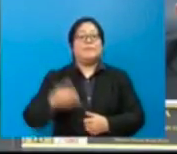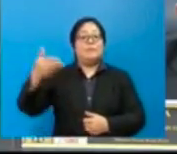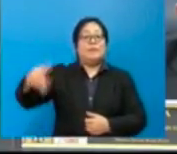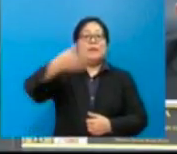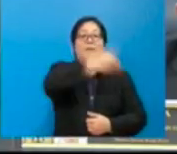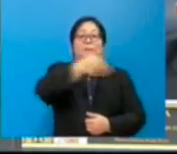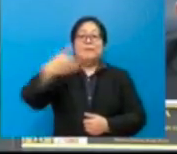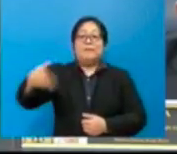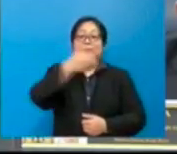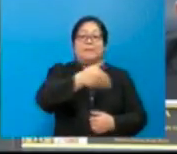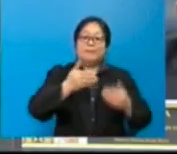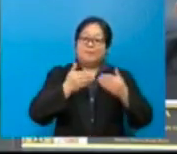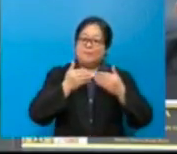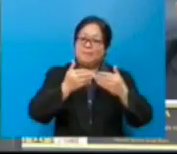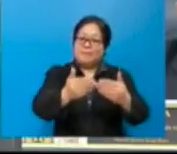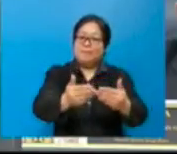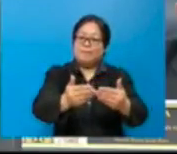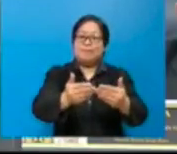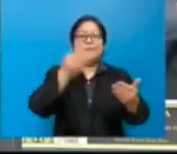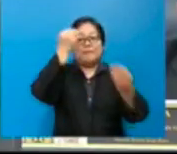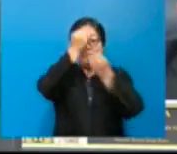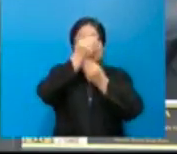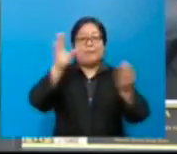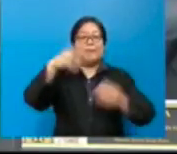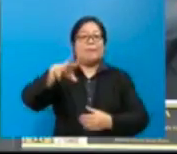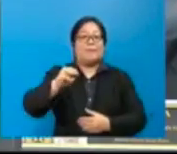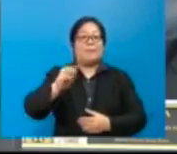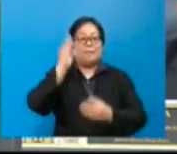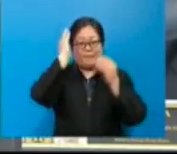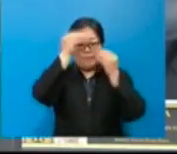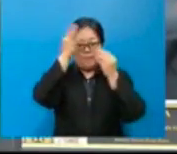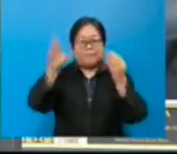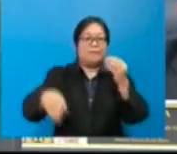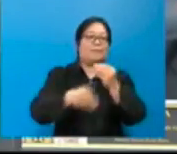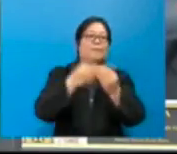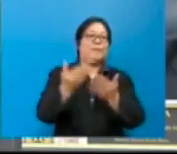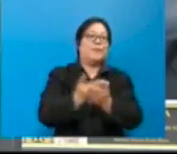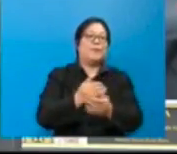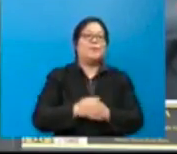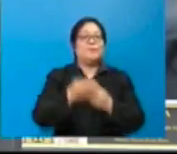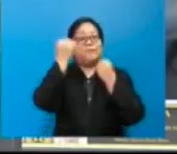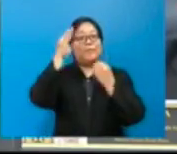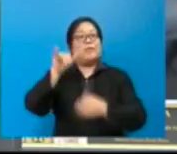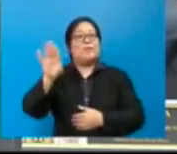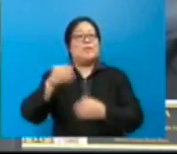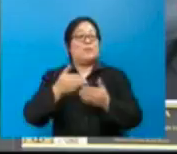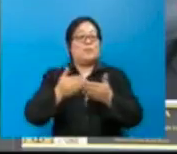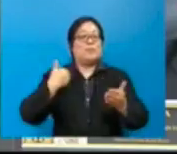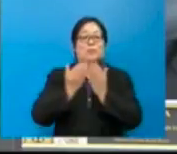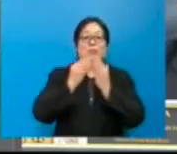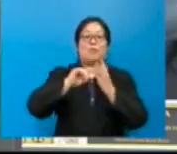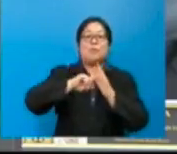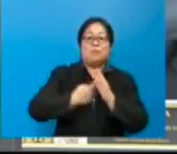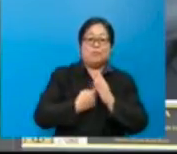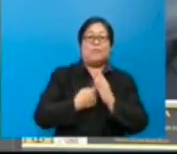penggiliran ini akan berterusan sehingga dimaklumkan oleh KPM kelak. Untuk maklumat ahli yang berhormat, sebelum sekolah dibuka